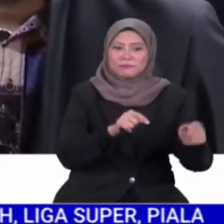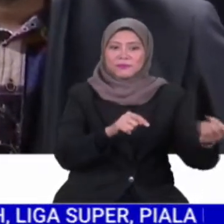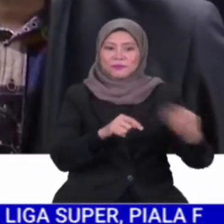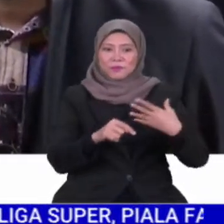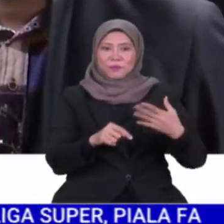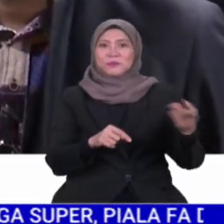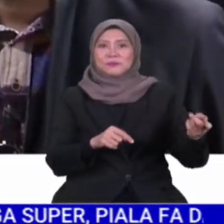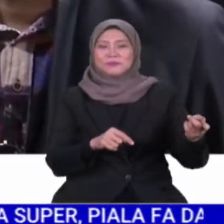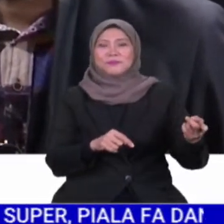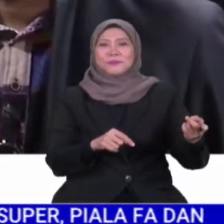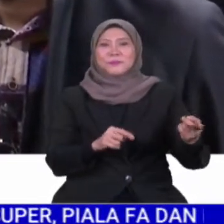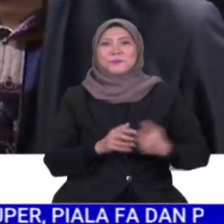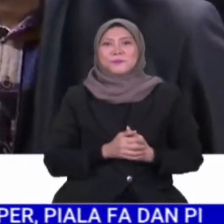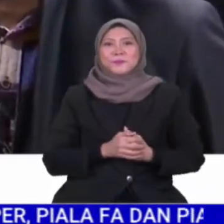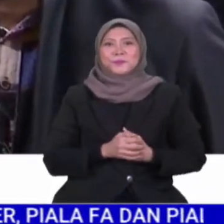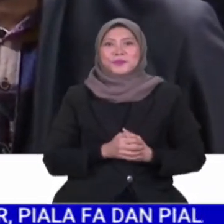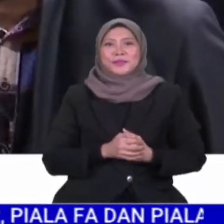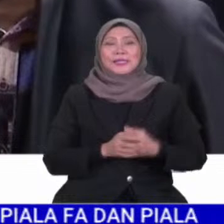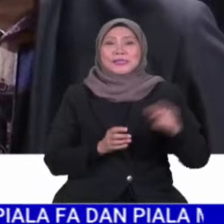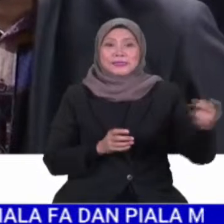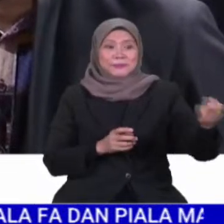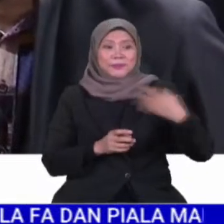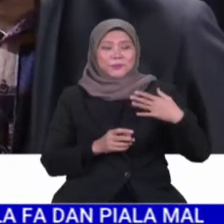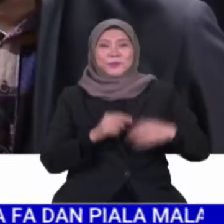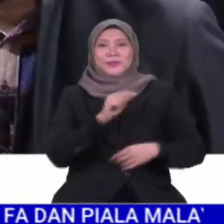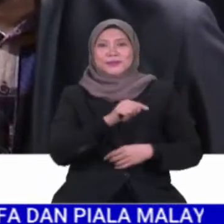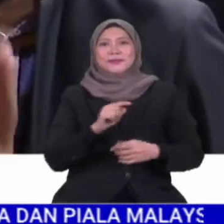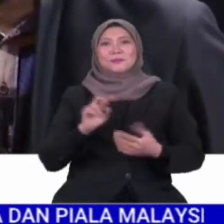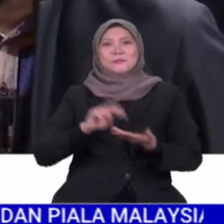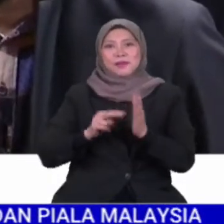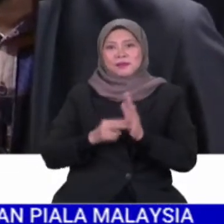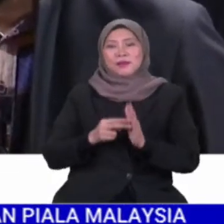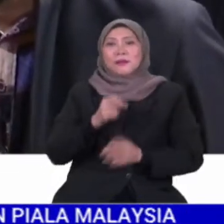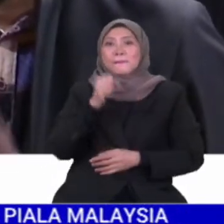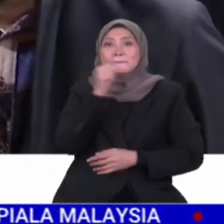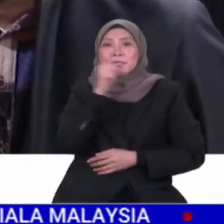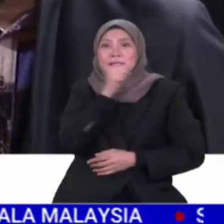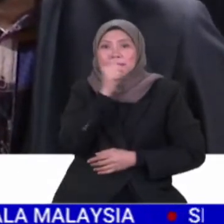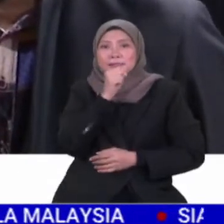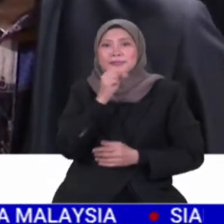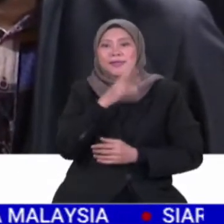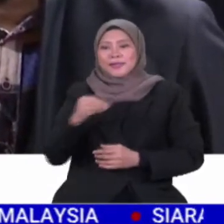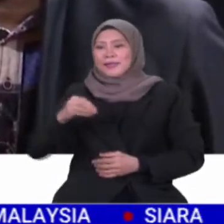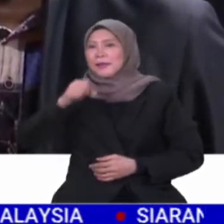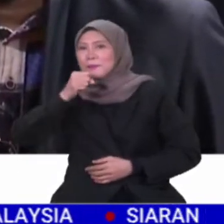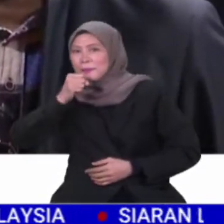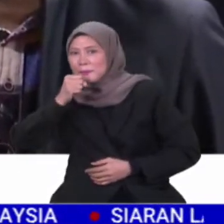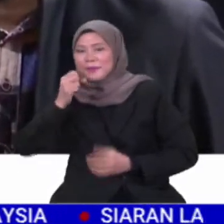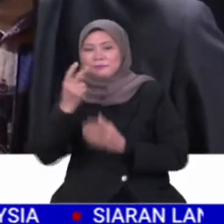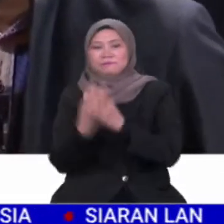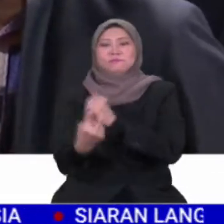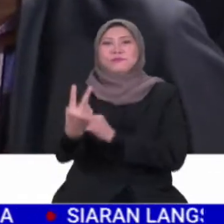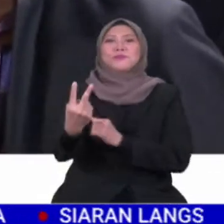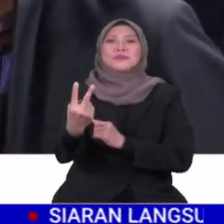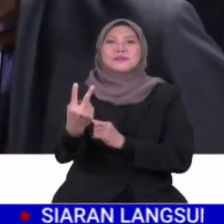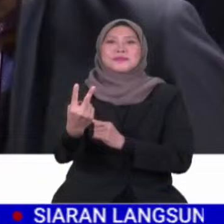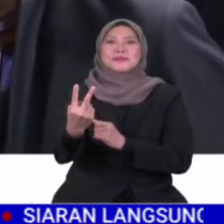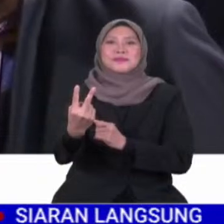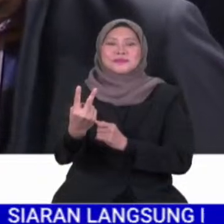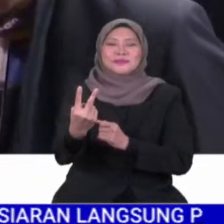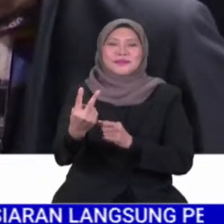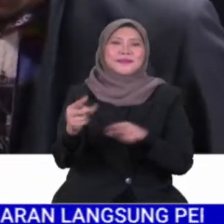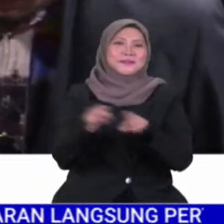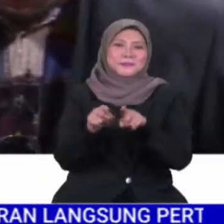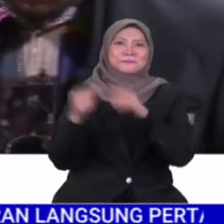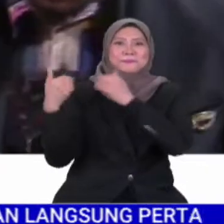ataupun Pak Do, dia memberitahu untuk kita handle the whole program tu. Maksudnya kitalah pengacara, kitalah